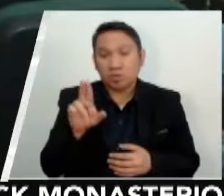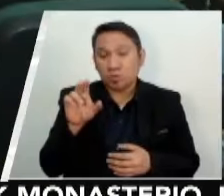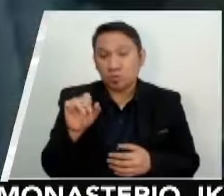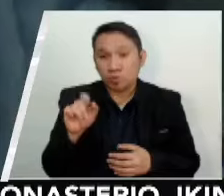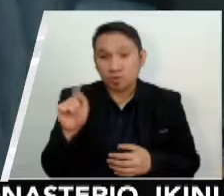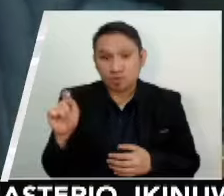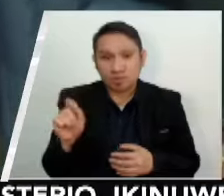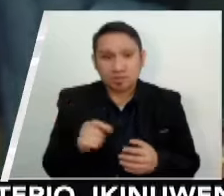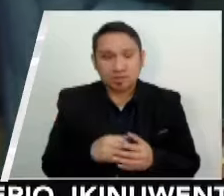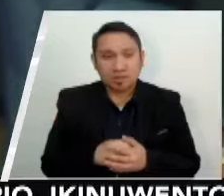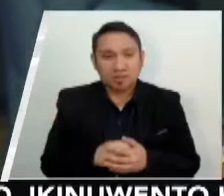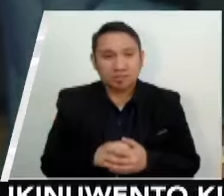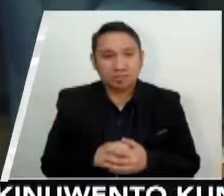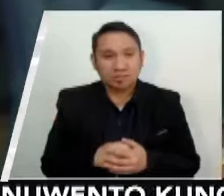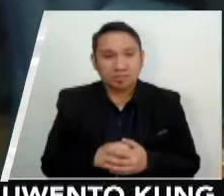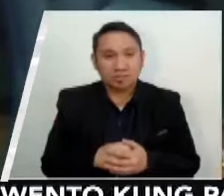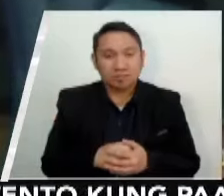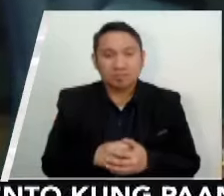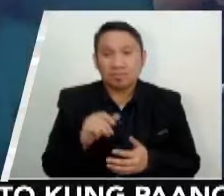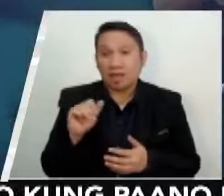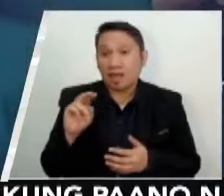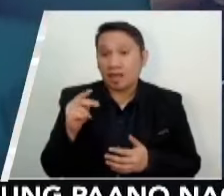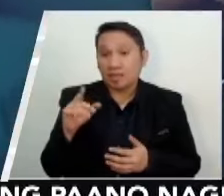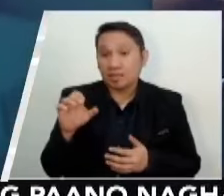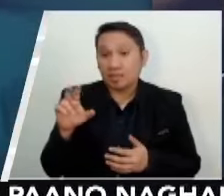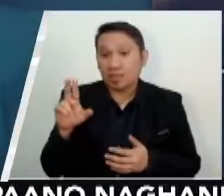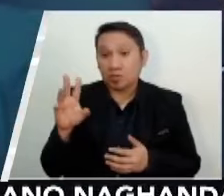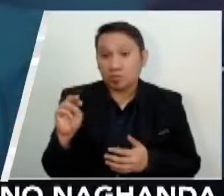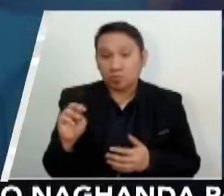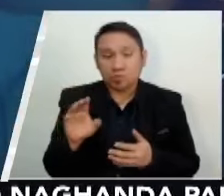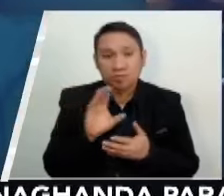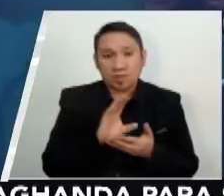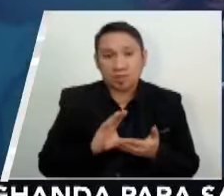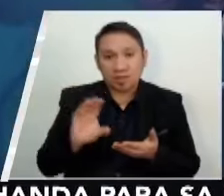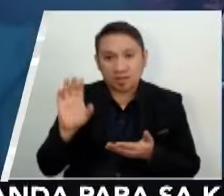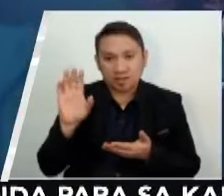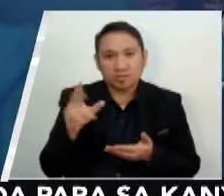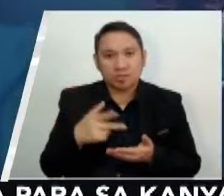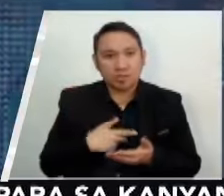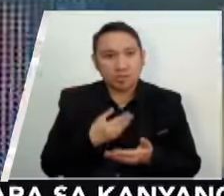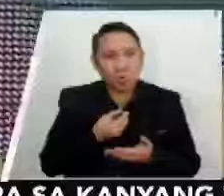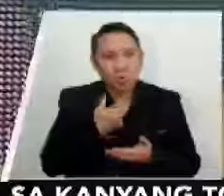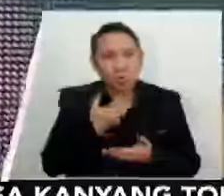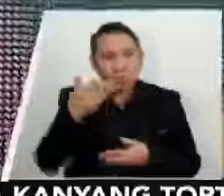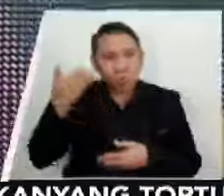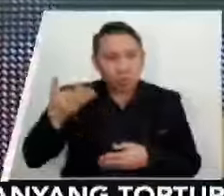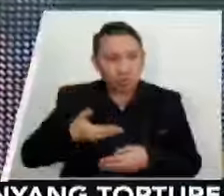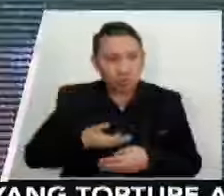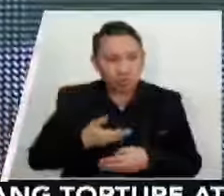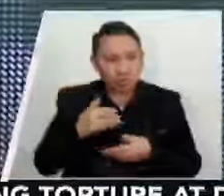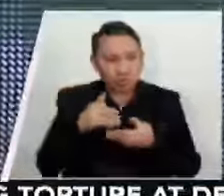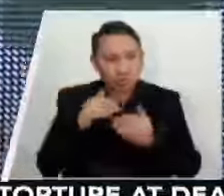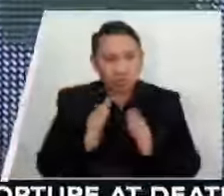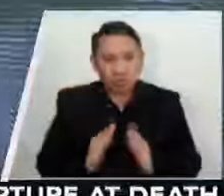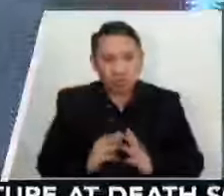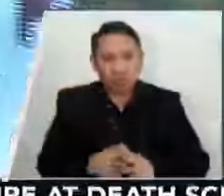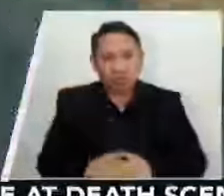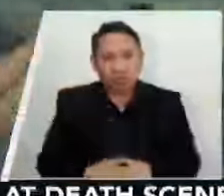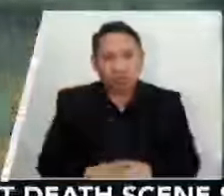College kung saan warm welcome ang isinalubong ng mga estudyante. Inimi ba to?